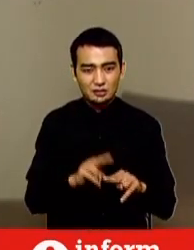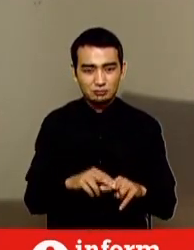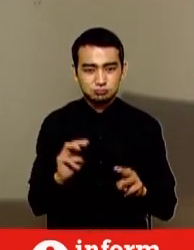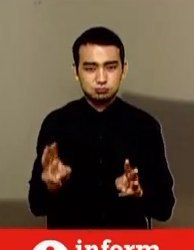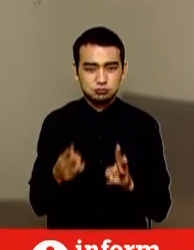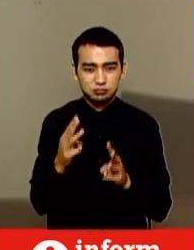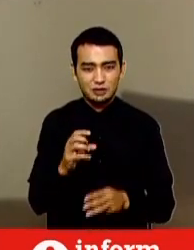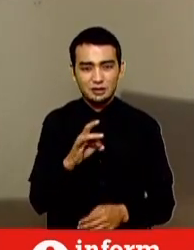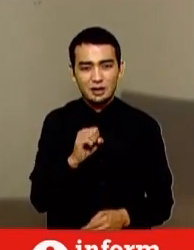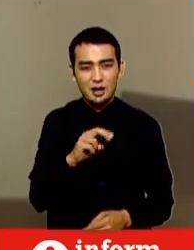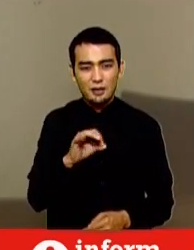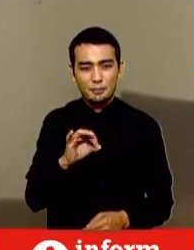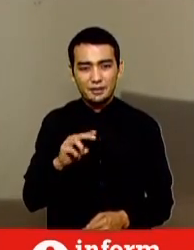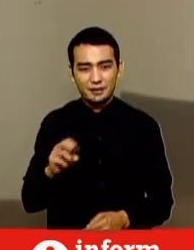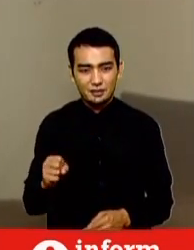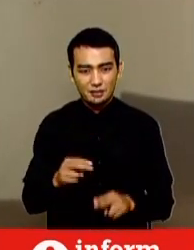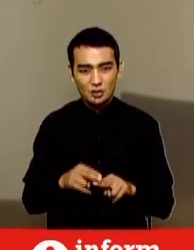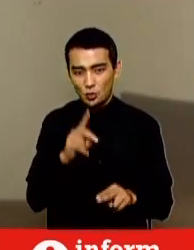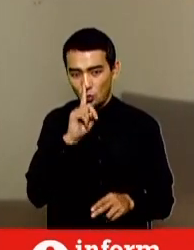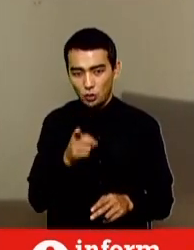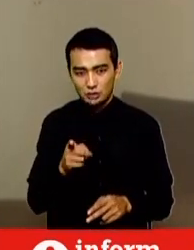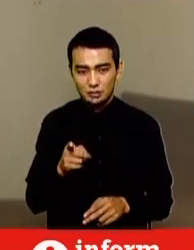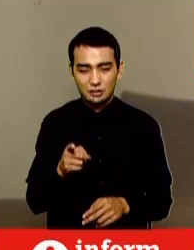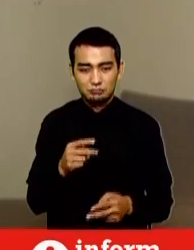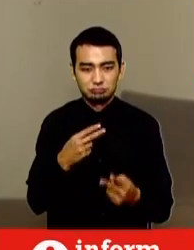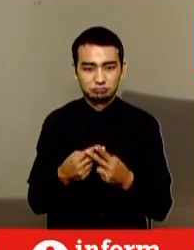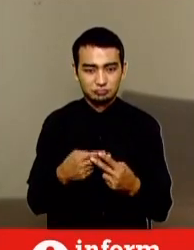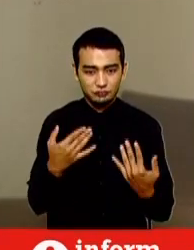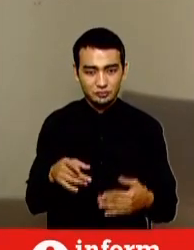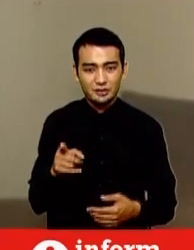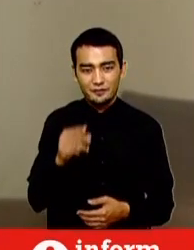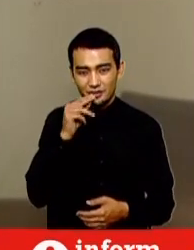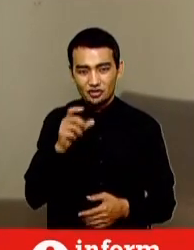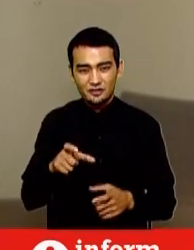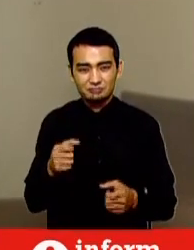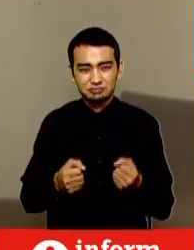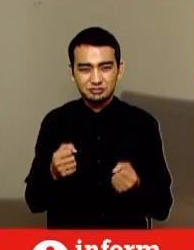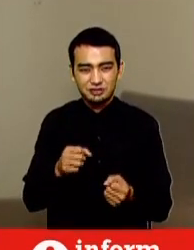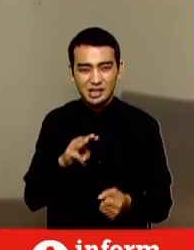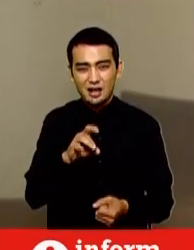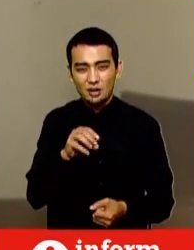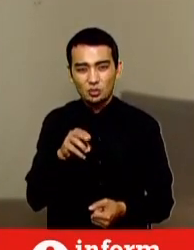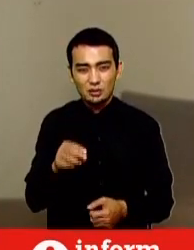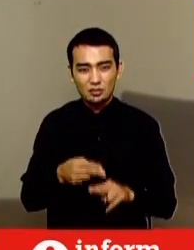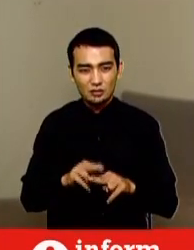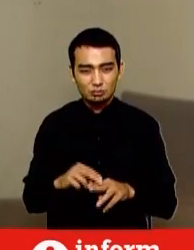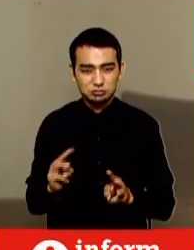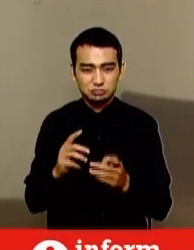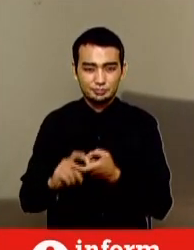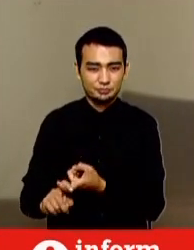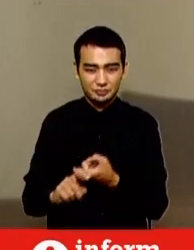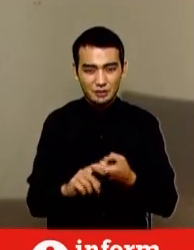пожара Рапейка был осужден к 1 году ограничения свободы, суд счел справедливым и